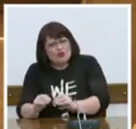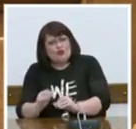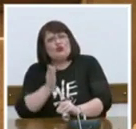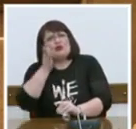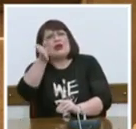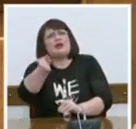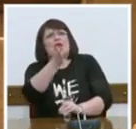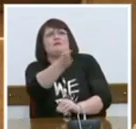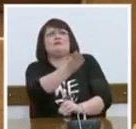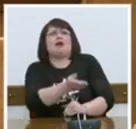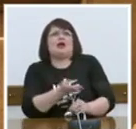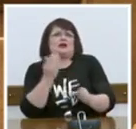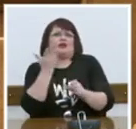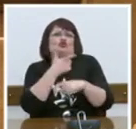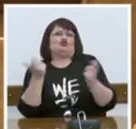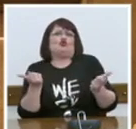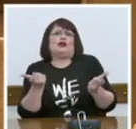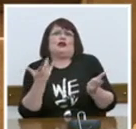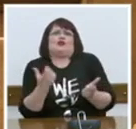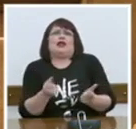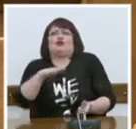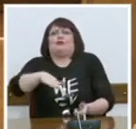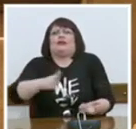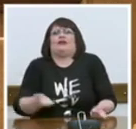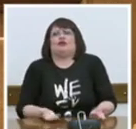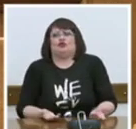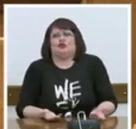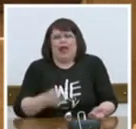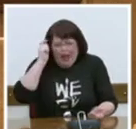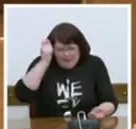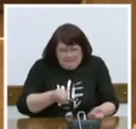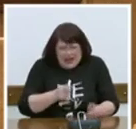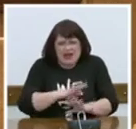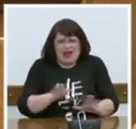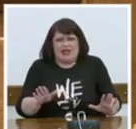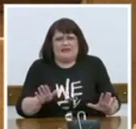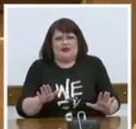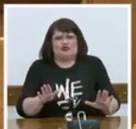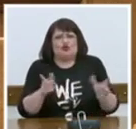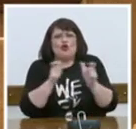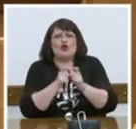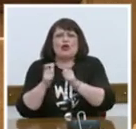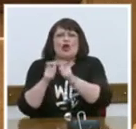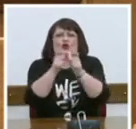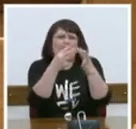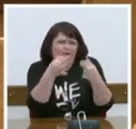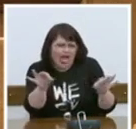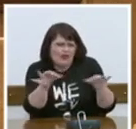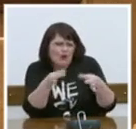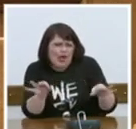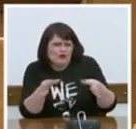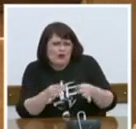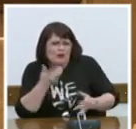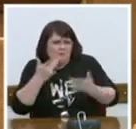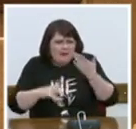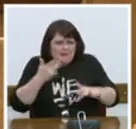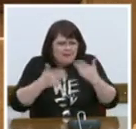προσβάσιμο σχολείο στα παιδιά τους. Είναι απαράδεκτο να ερημώνουν τα χωριά της πατρίδας μας, πολύ περισσότερο τα